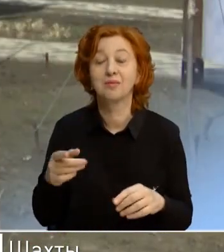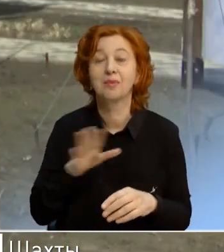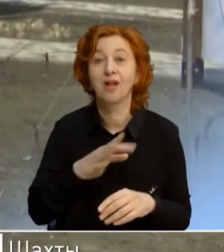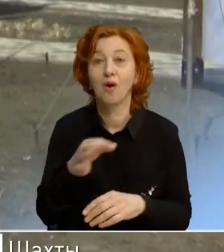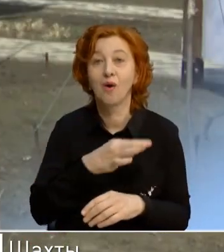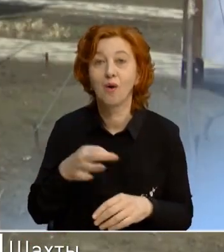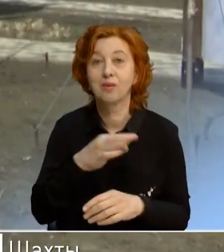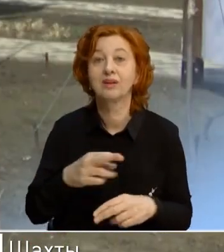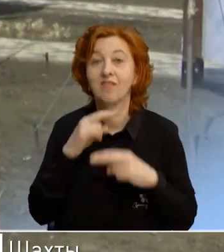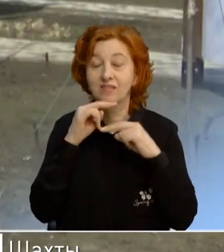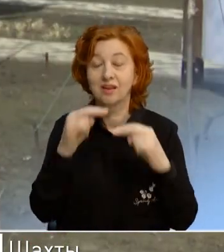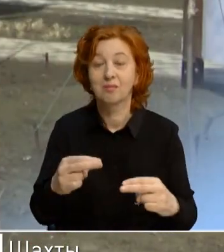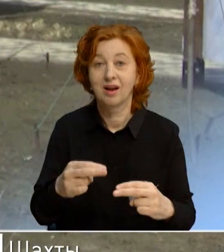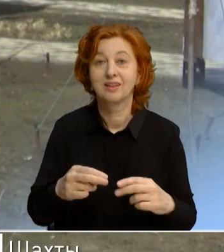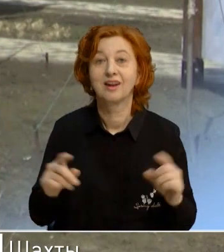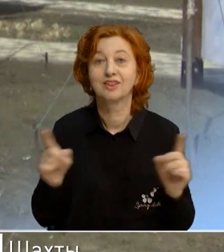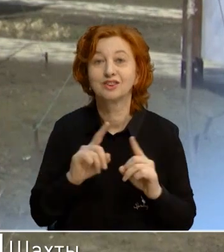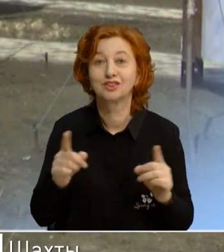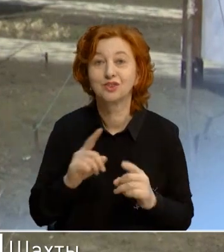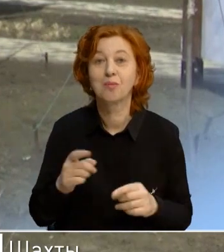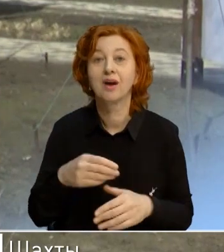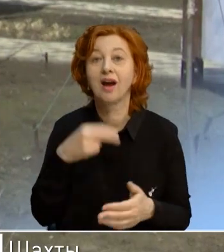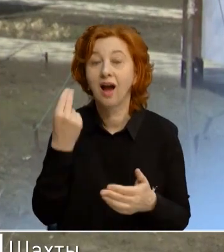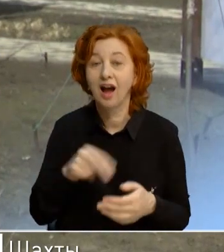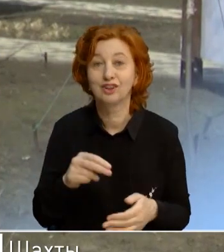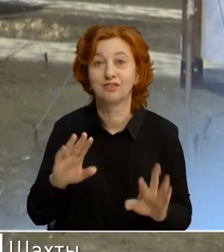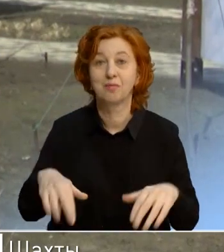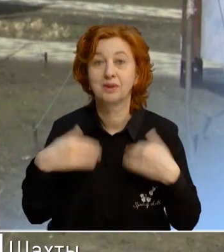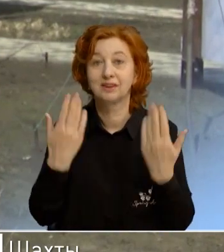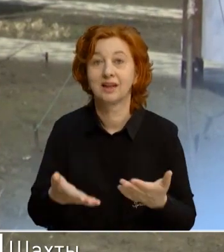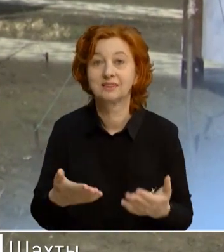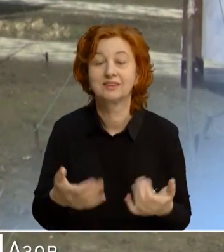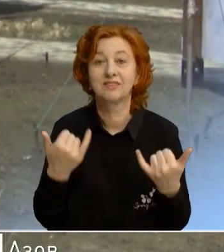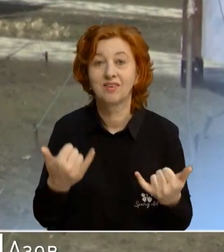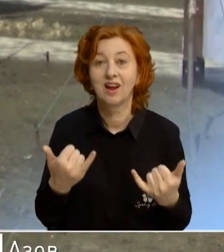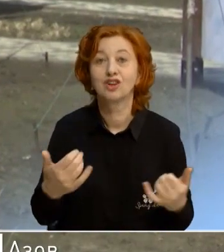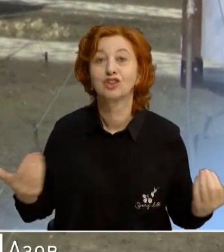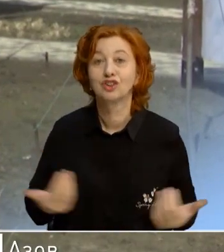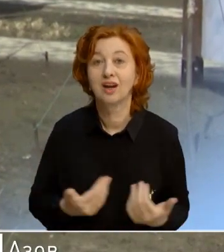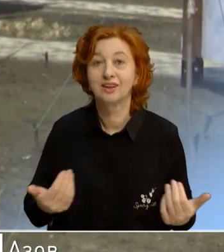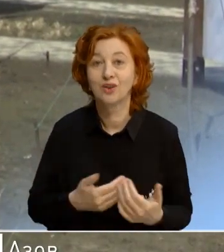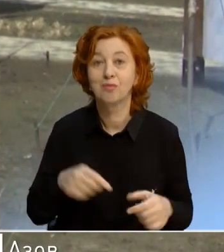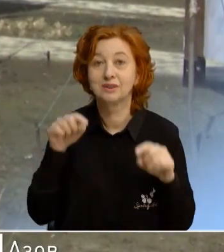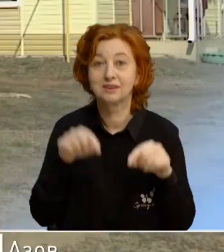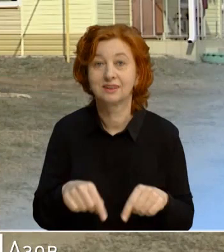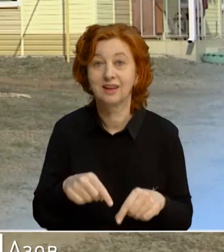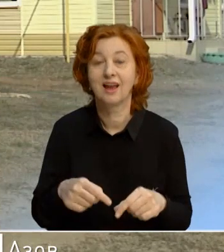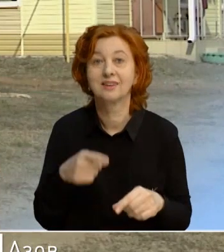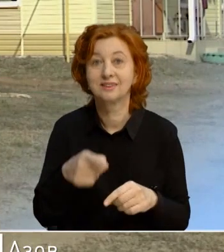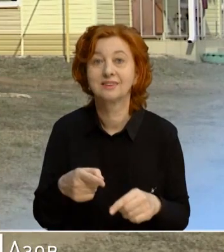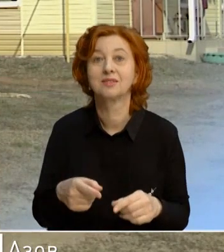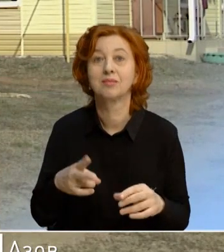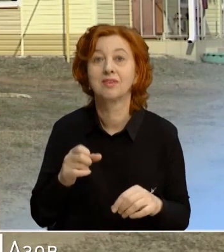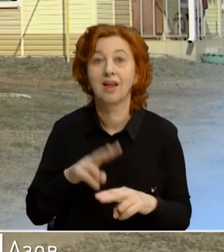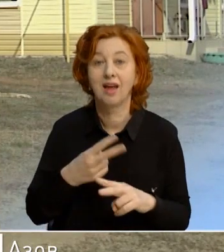уделяет особое внимание именно вот качеству предоставляемого детям-сиротам жилья. Здесь нареканий